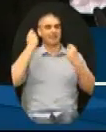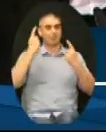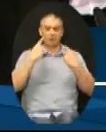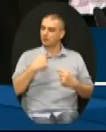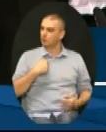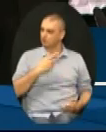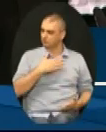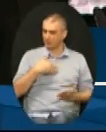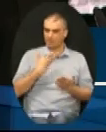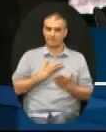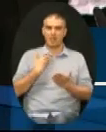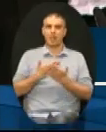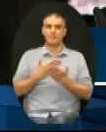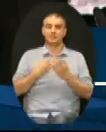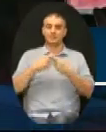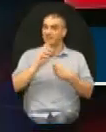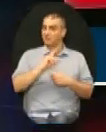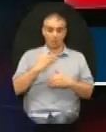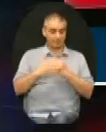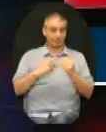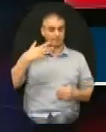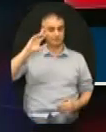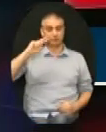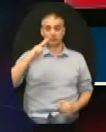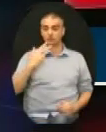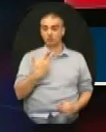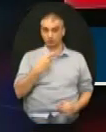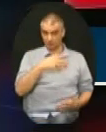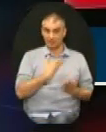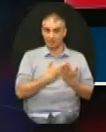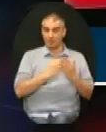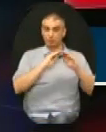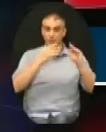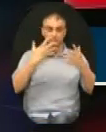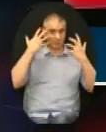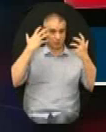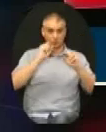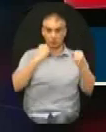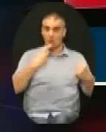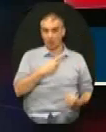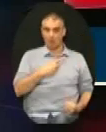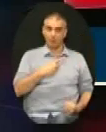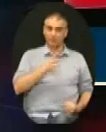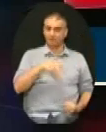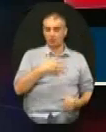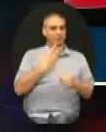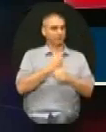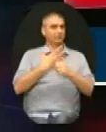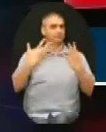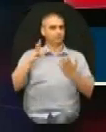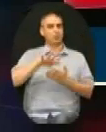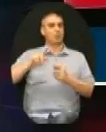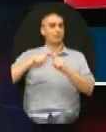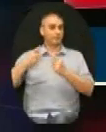תהיה ההמלצה של חברי הכנסת. אם לא מקדמים קריאה שנייה או שלישית את חוק המקוואות, תמליצו למועצת חכמי התורה, למרות ההישגים הגדולים שיש לכם